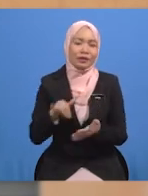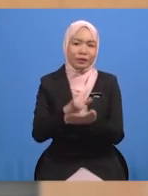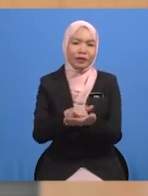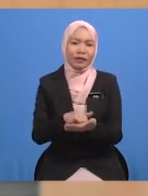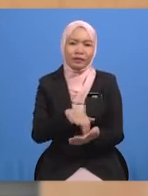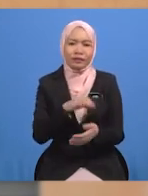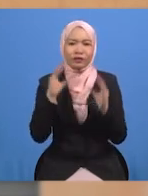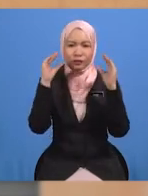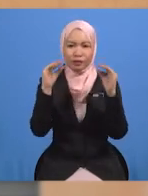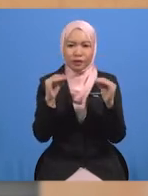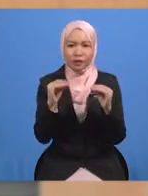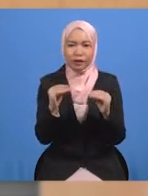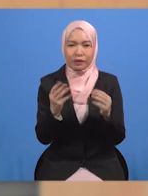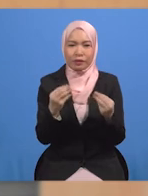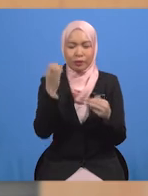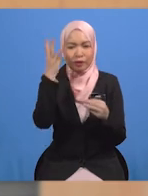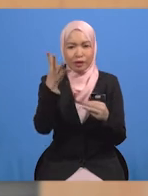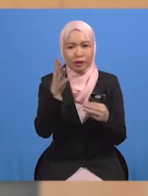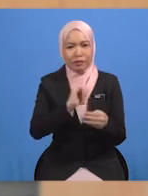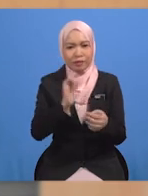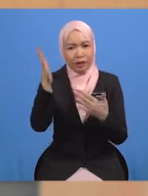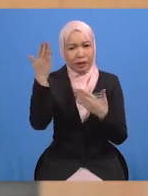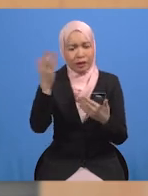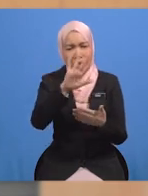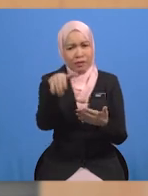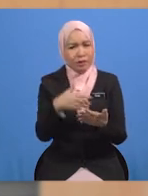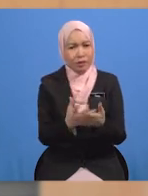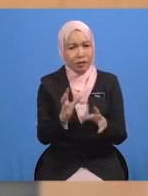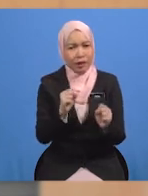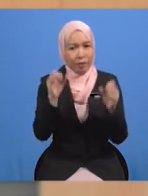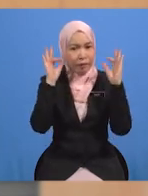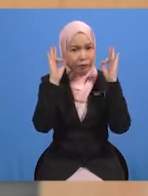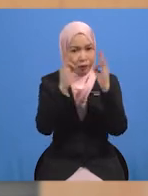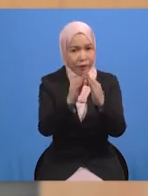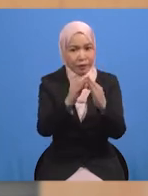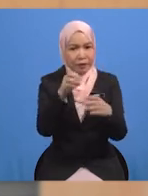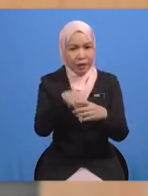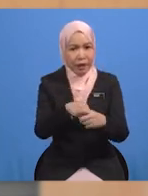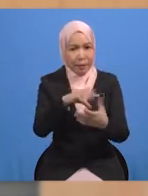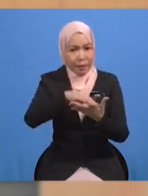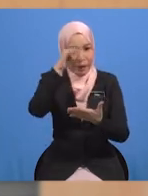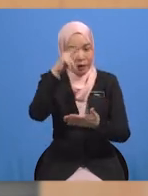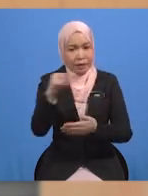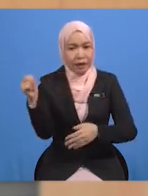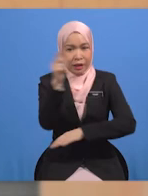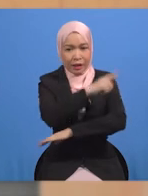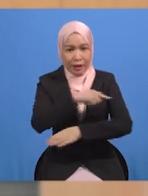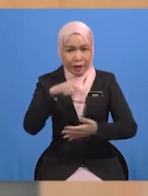diri, cikgu berharap murid-murid telah dapat memberi fokus semasa sesi pembelajaran